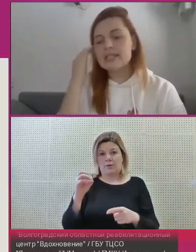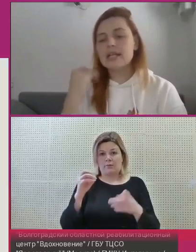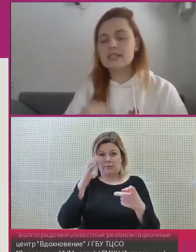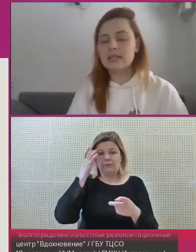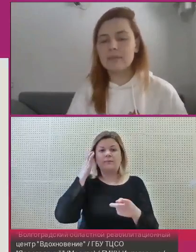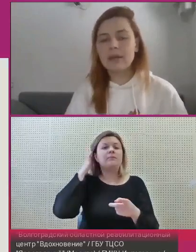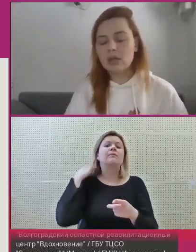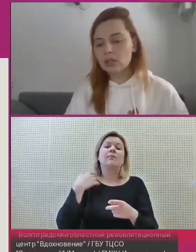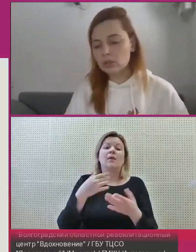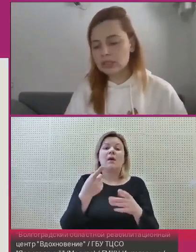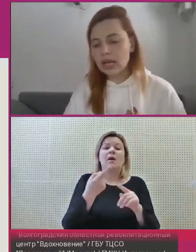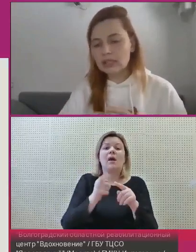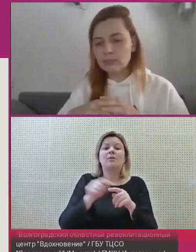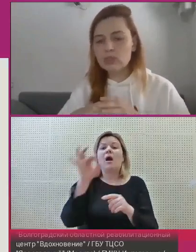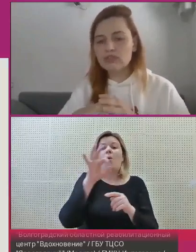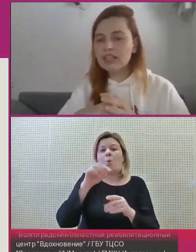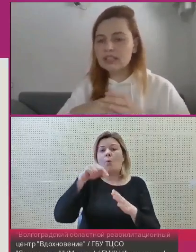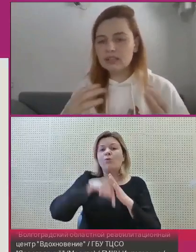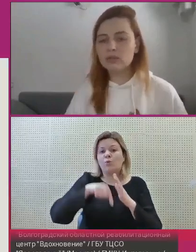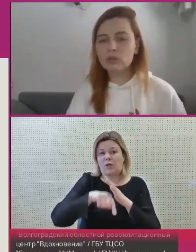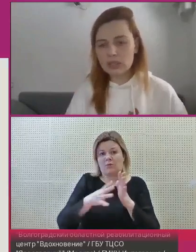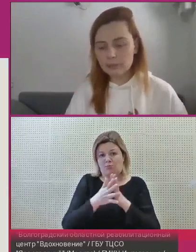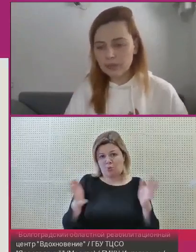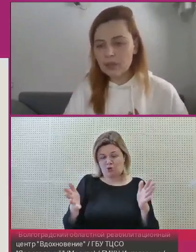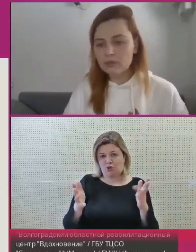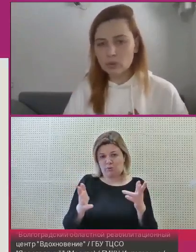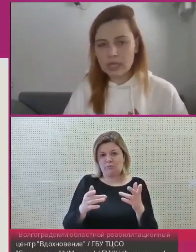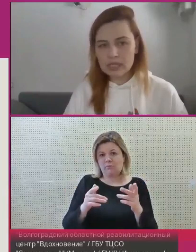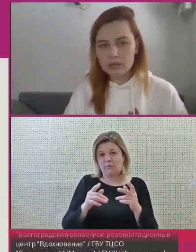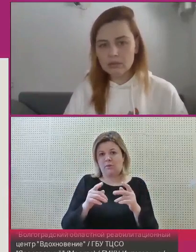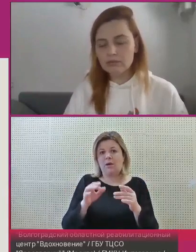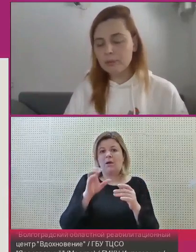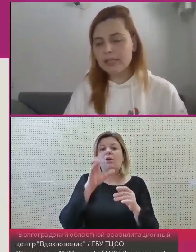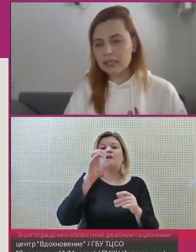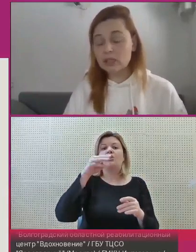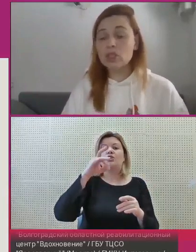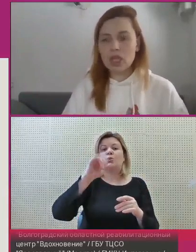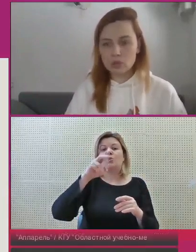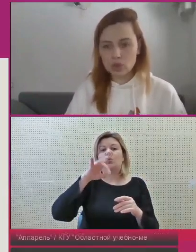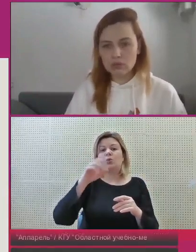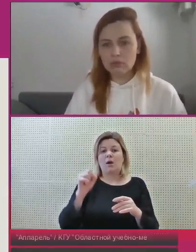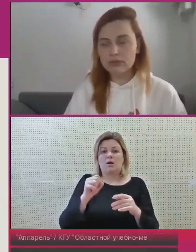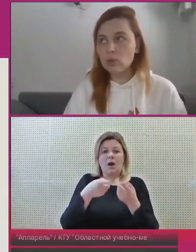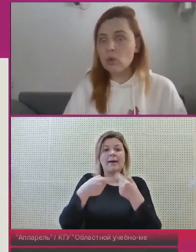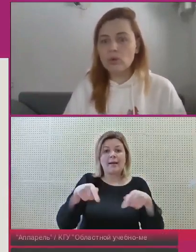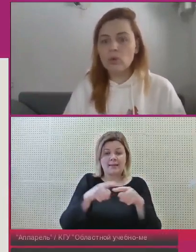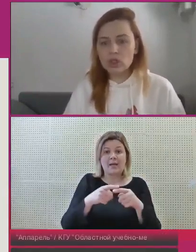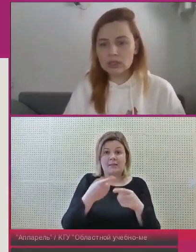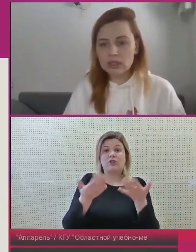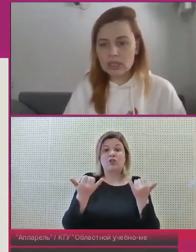структуру реализации, то есть как это будет выглядеть внутри. Вот у нас в проекте сейчас уже